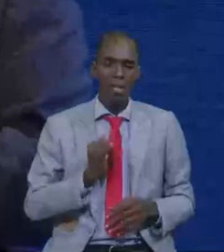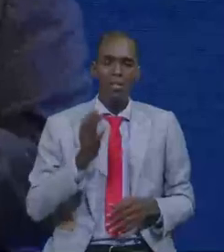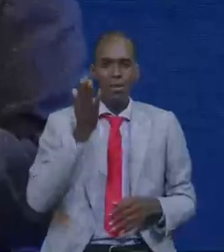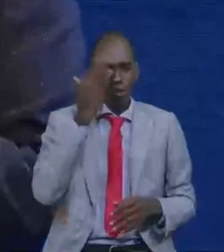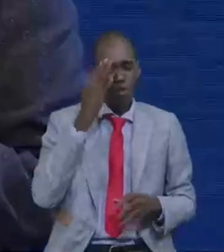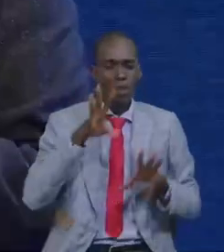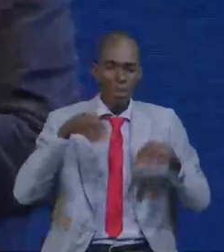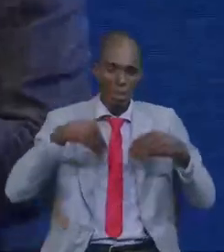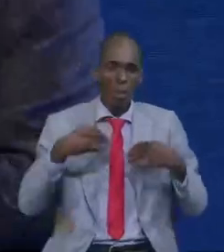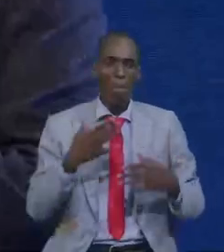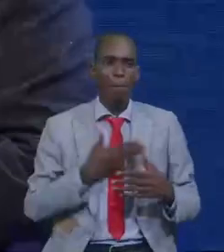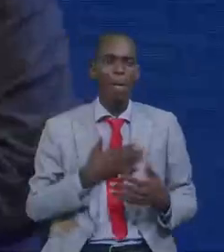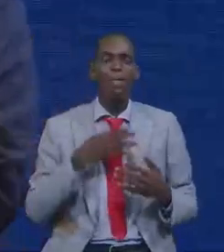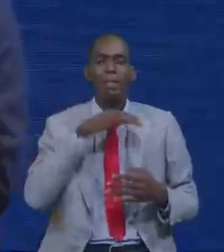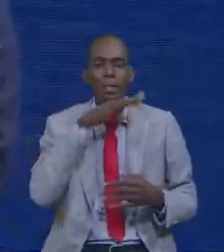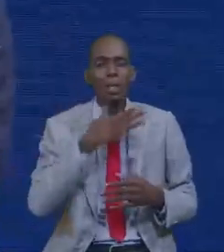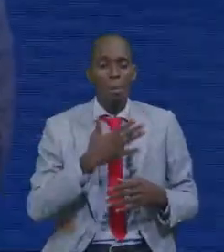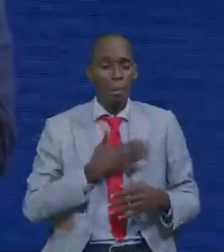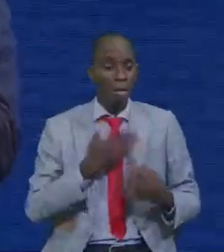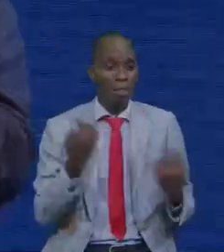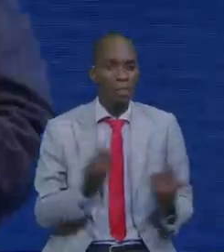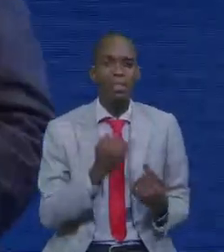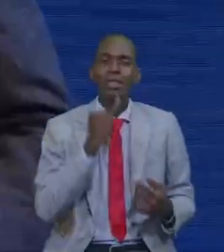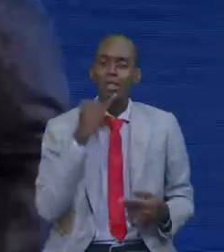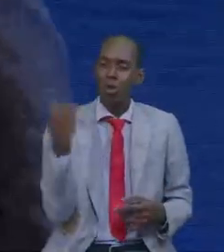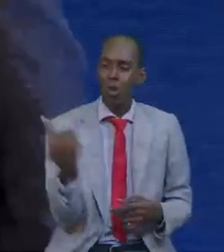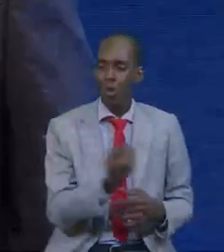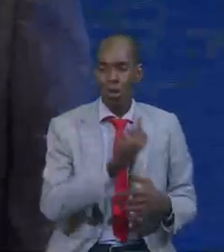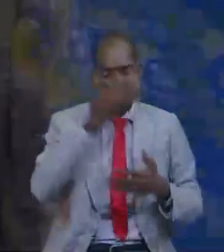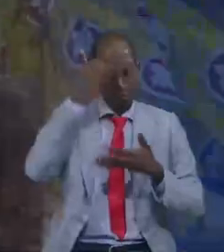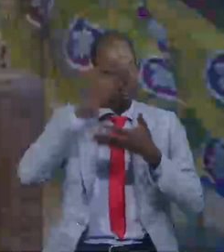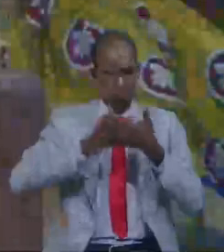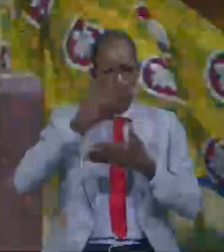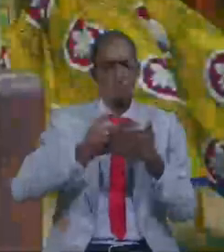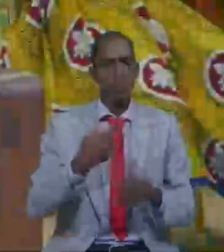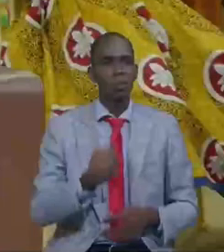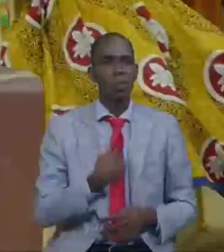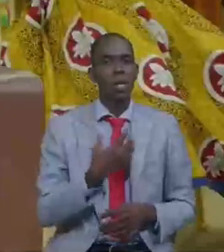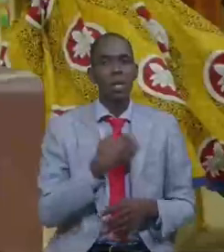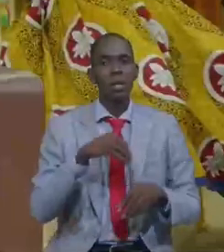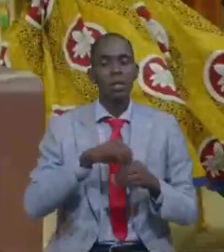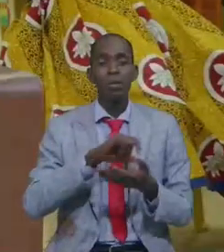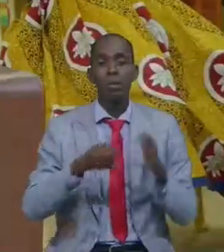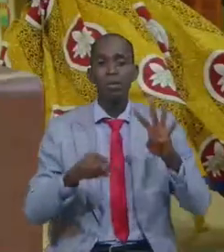moi. Voyons le verset 6. Verset 6. J'ai péché contre toi seul.